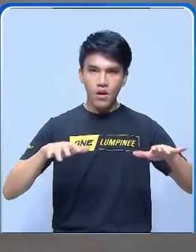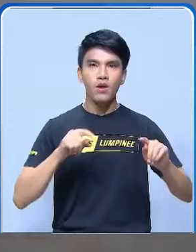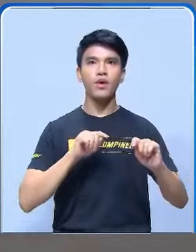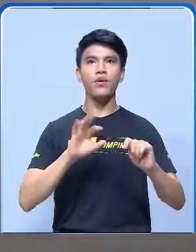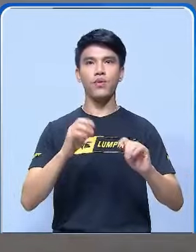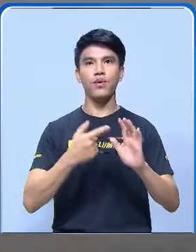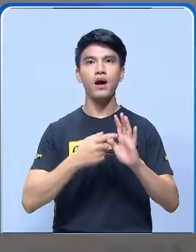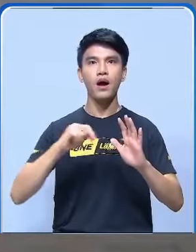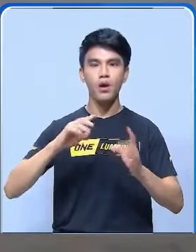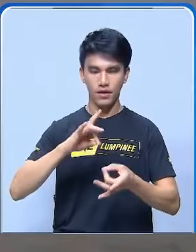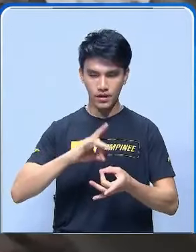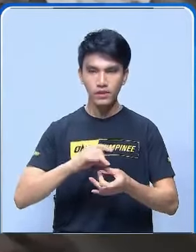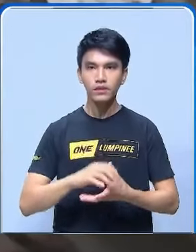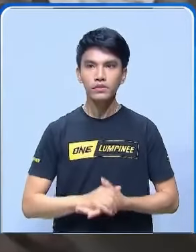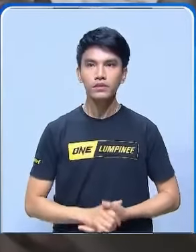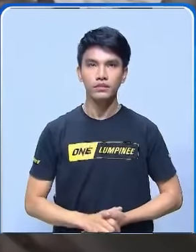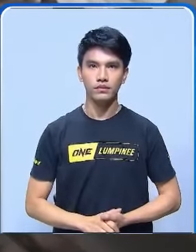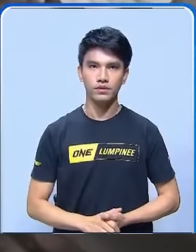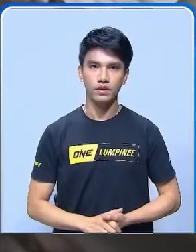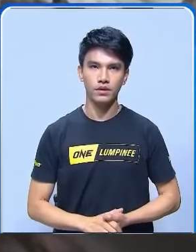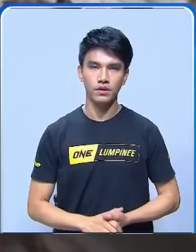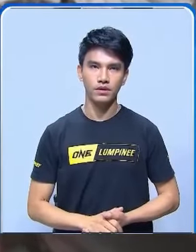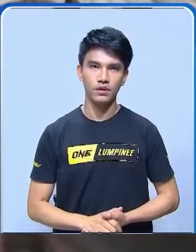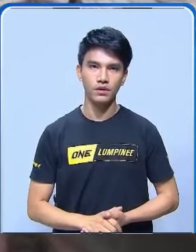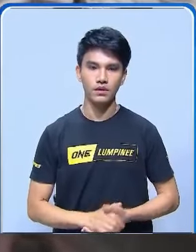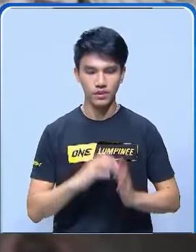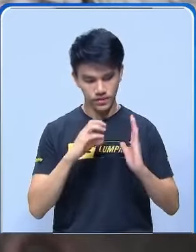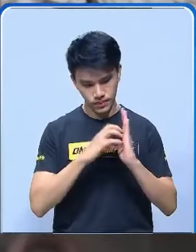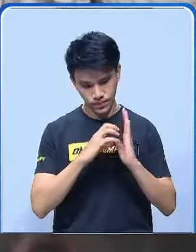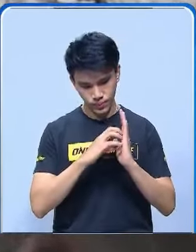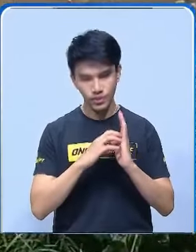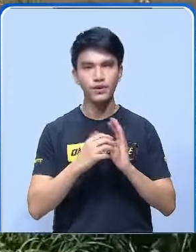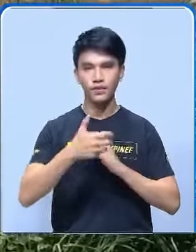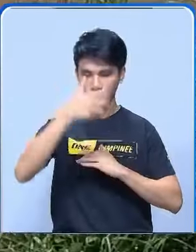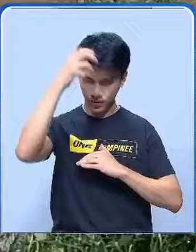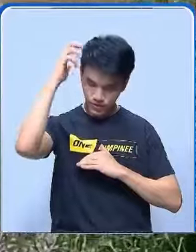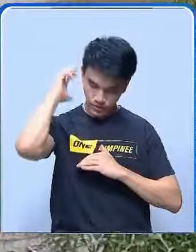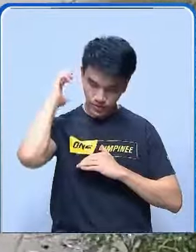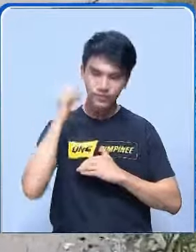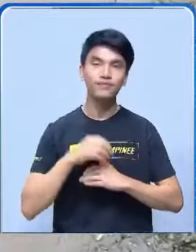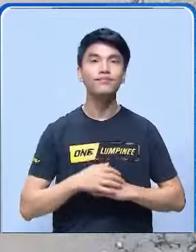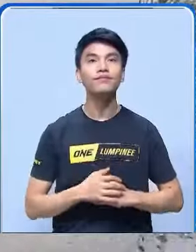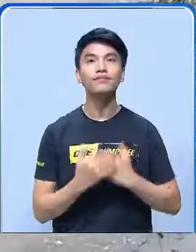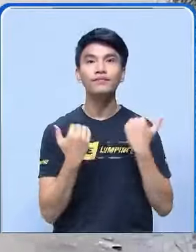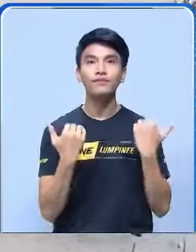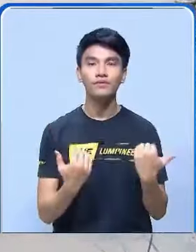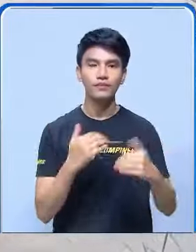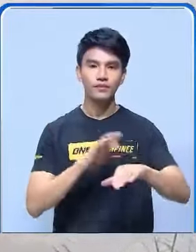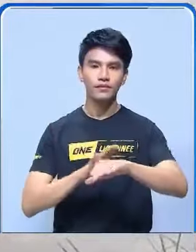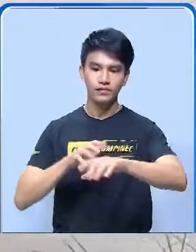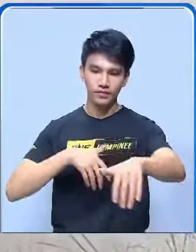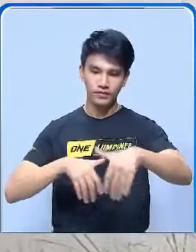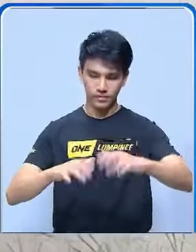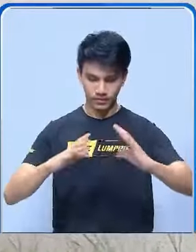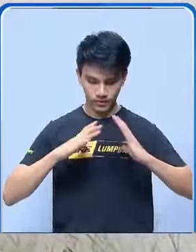เตี้ยอำเภอเมืองสุโขทัยด้วยนะคะ ขยับมาในพื้นที่ภาคกลางที่จังหวัดสิงห์บุรีค่ะโดยทางชลประทานได้แจ้งเตือนประชาชนที่พักอาศั